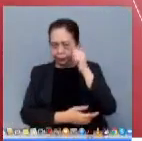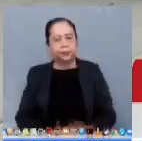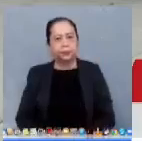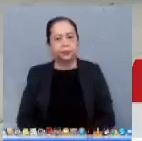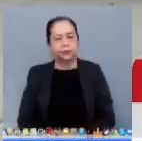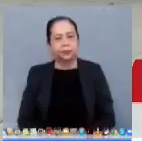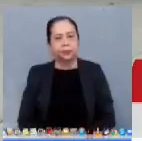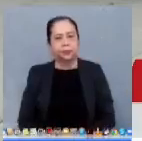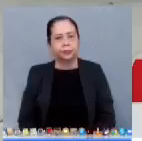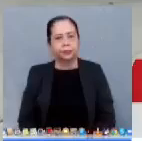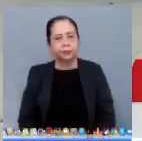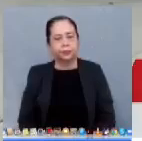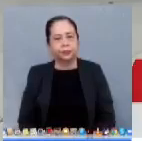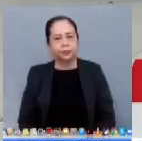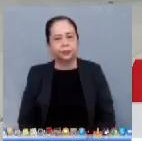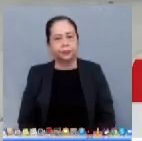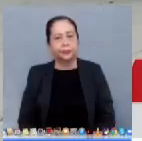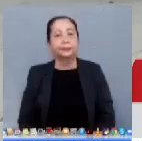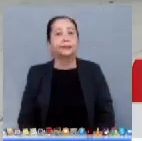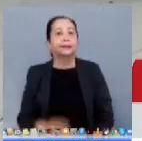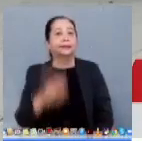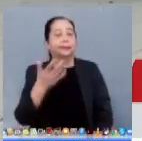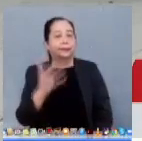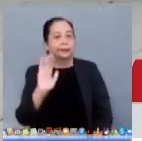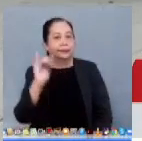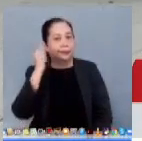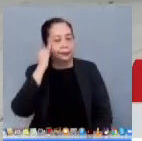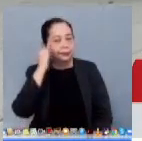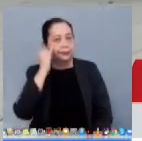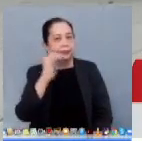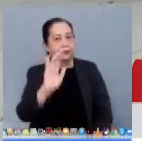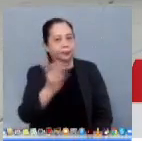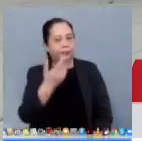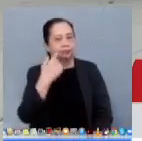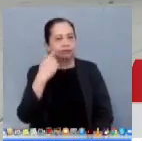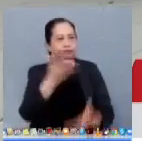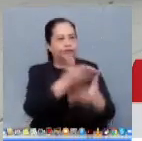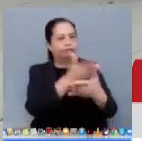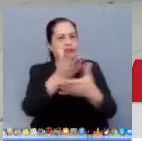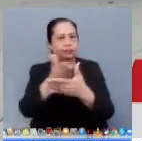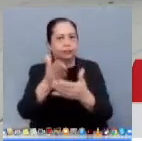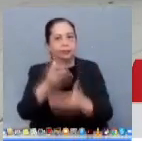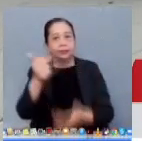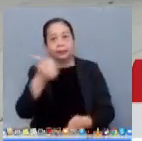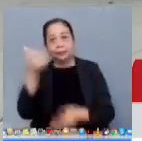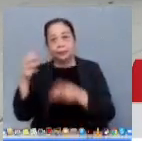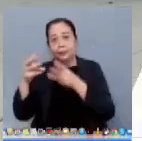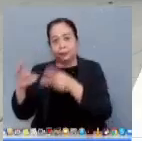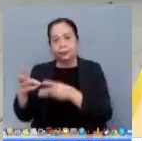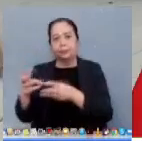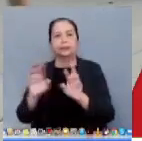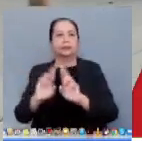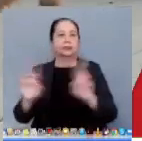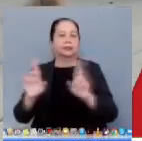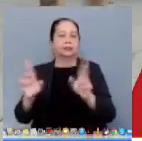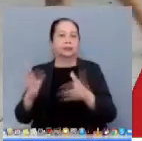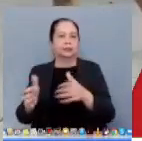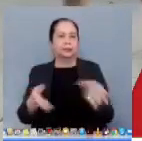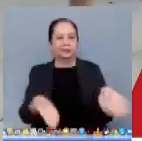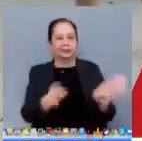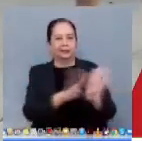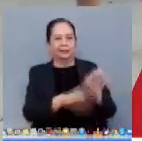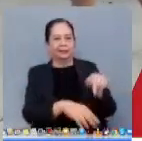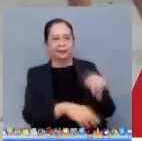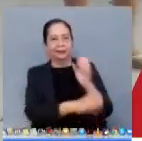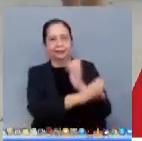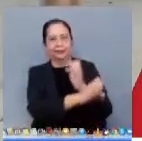umaga? Van, good morning. Muling sinuyod nga ng mga tauhan ng MMDA yung mga alternatibong ruta bilang paghahanda dun sa pagsara ng EDSA Camuning